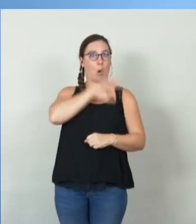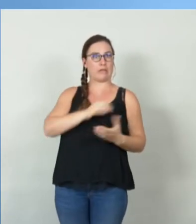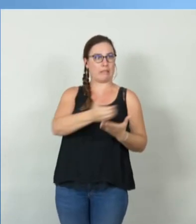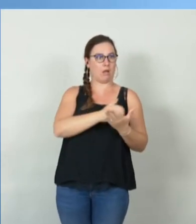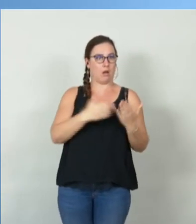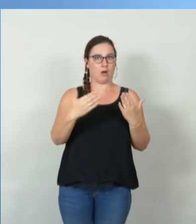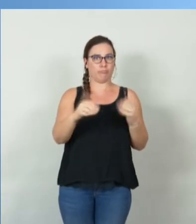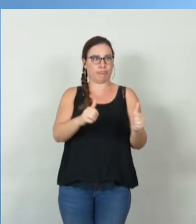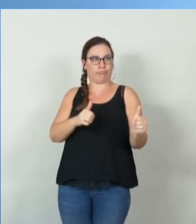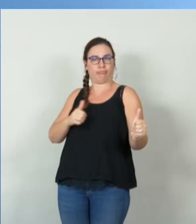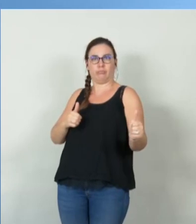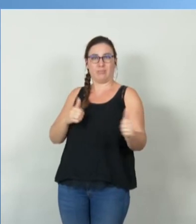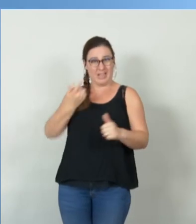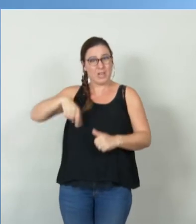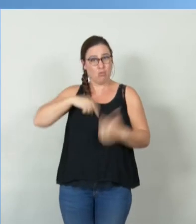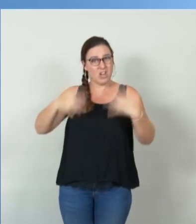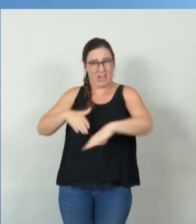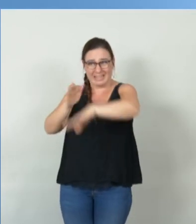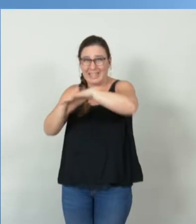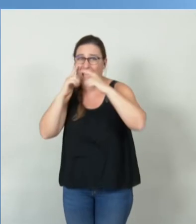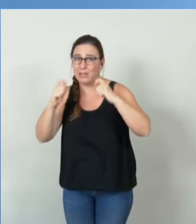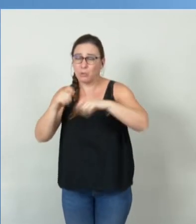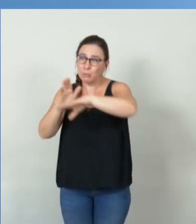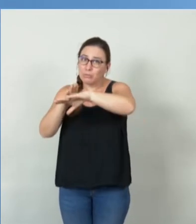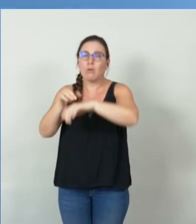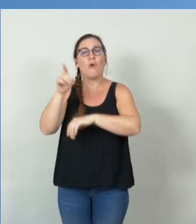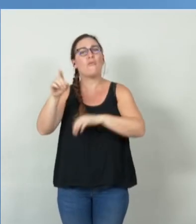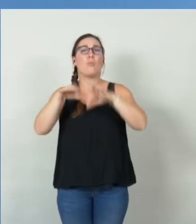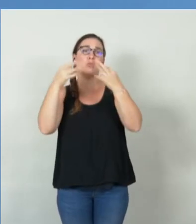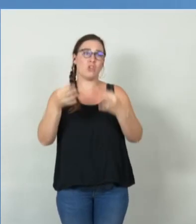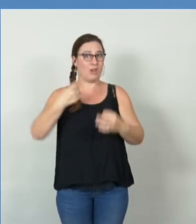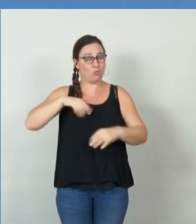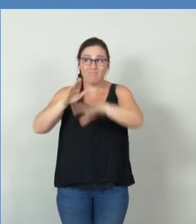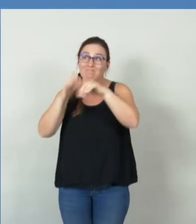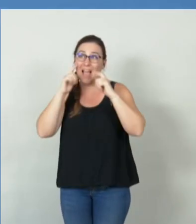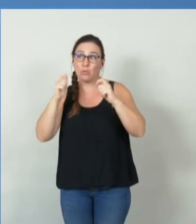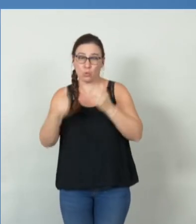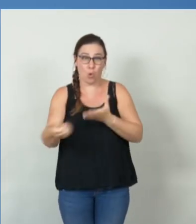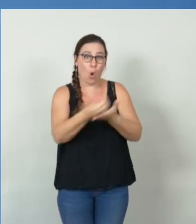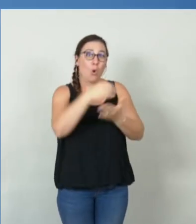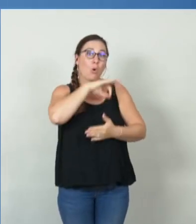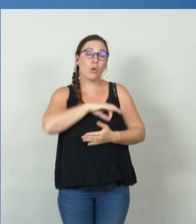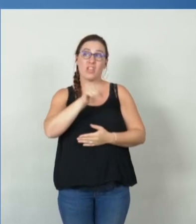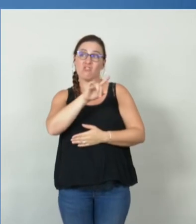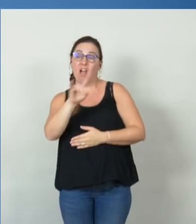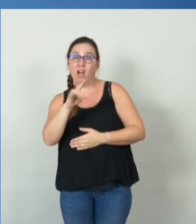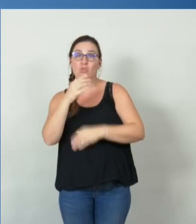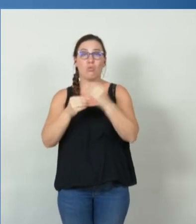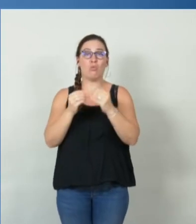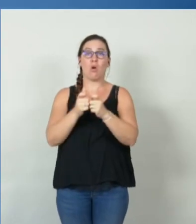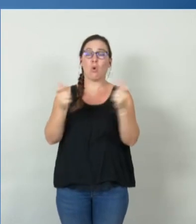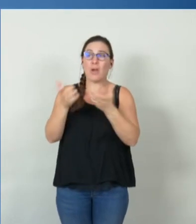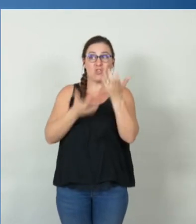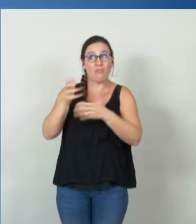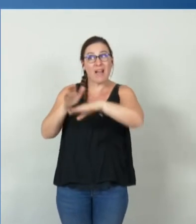sur lesquelles nous vous avions alerté nous avions dit quand vous faisiez le budget attention les recettes de Grenoble habitat de la compagnie chauffage